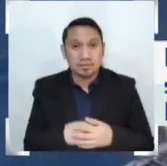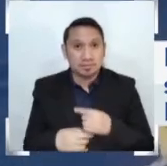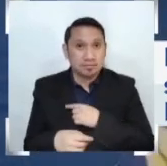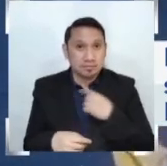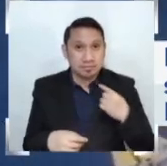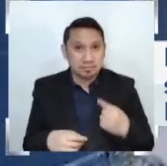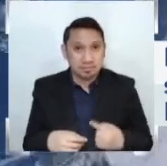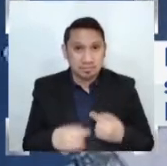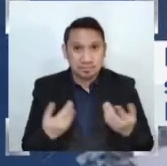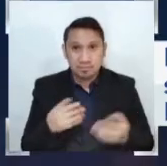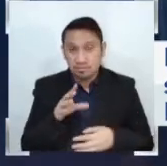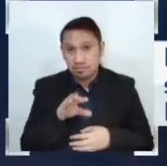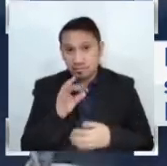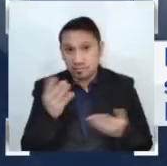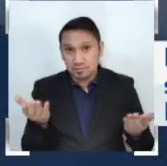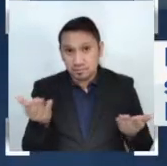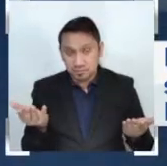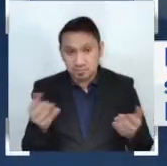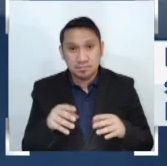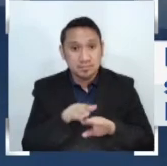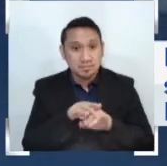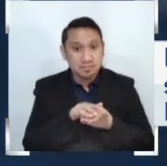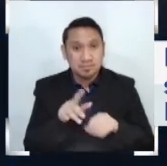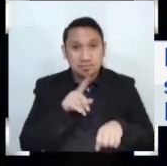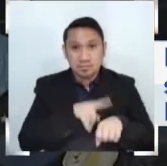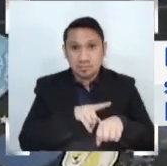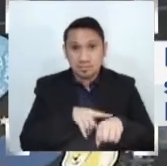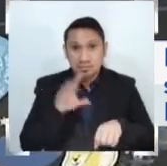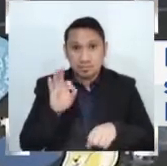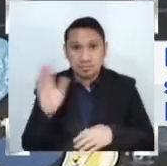sa Mamburao, Occidental, Mindoro pasado alas 9 ng umaga.